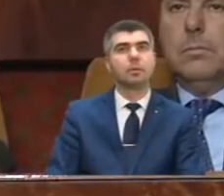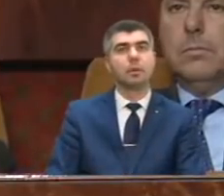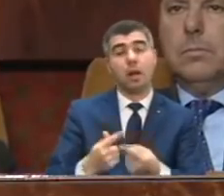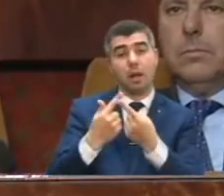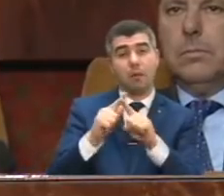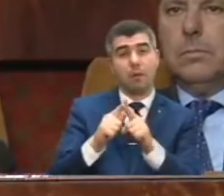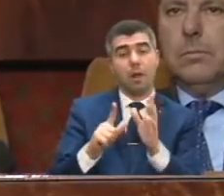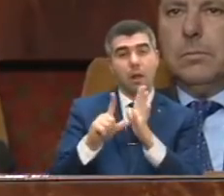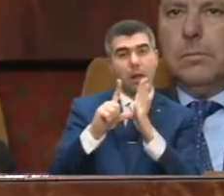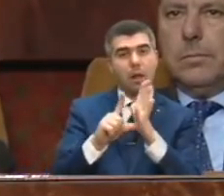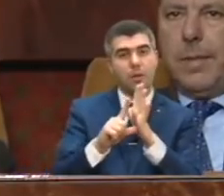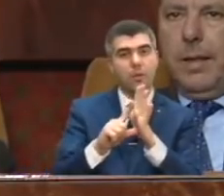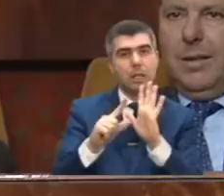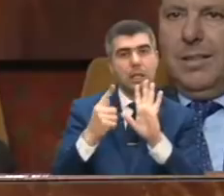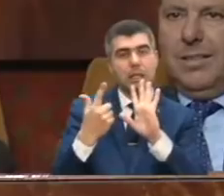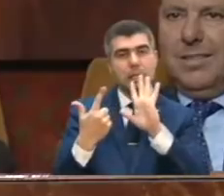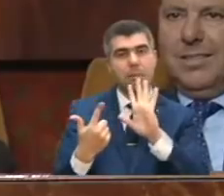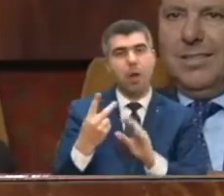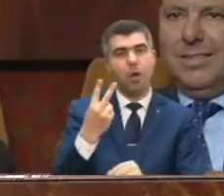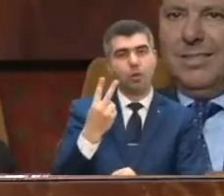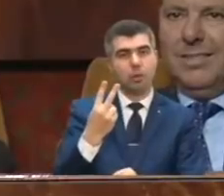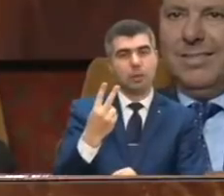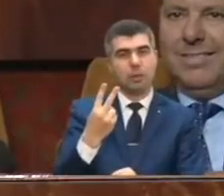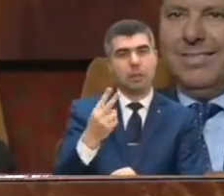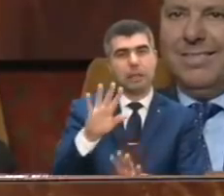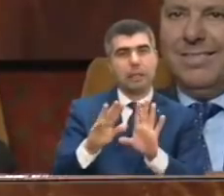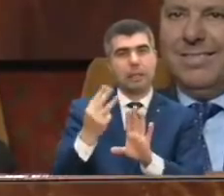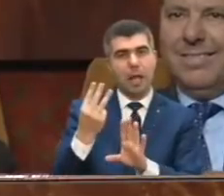القانون 27/13 المتعلق باستغلال المقاليع.